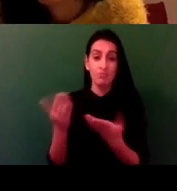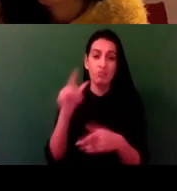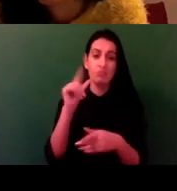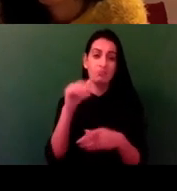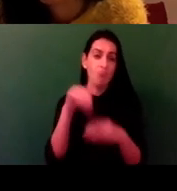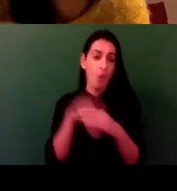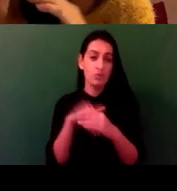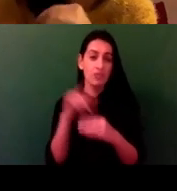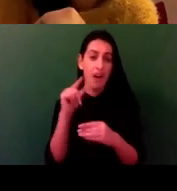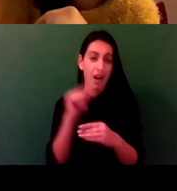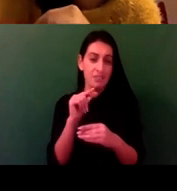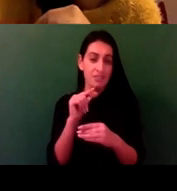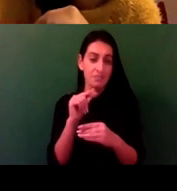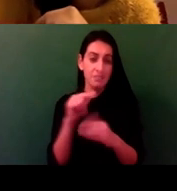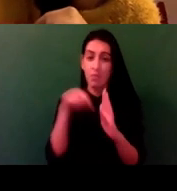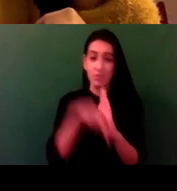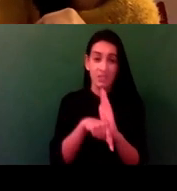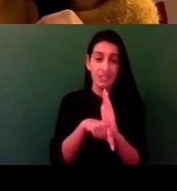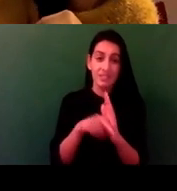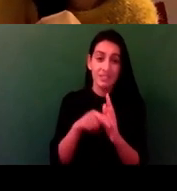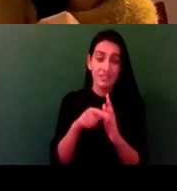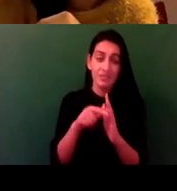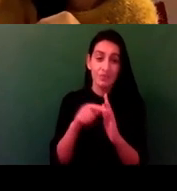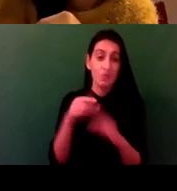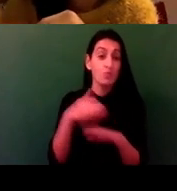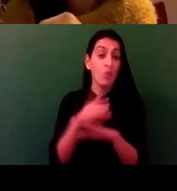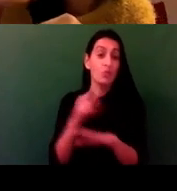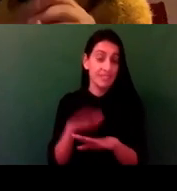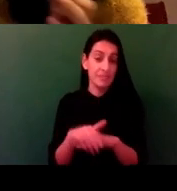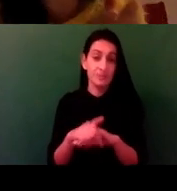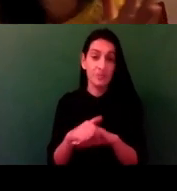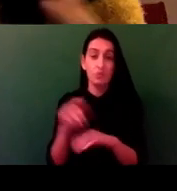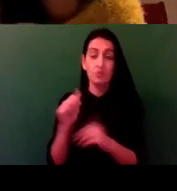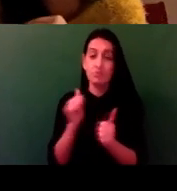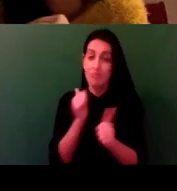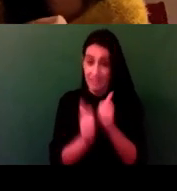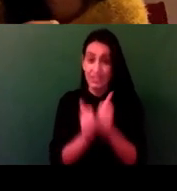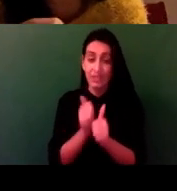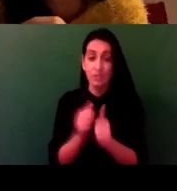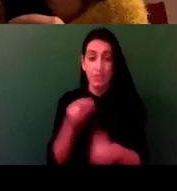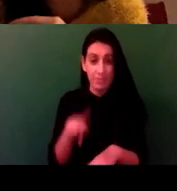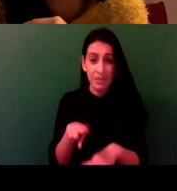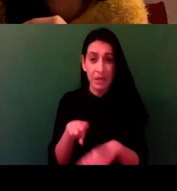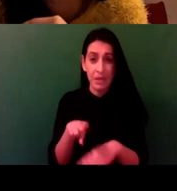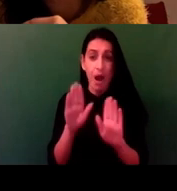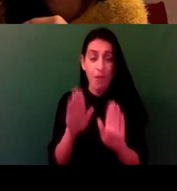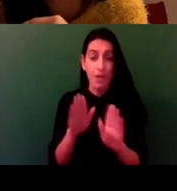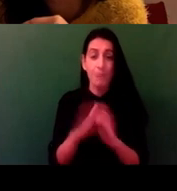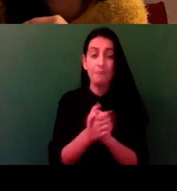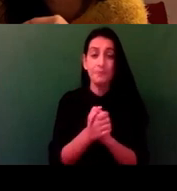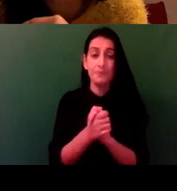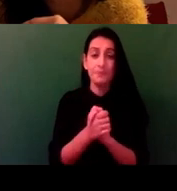çok tartışıyoruz. Nihayetinde ana akım şu an yarışma gibi görünüyor ve biz buna alternatif bir şey üretirken yine bahsedilen şekilde